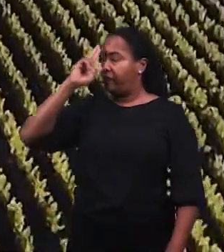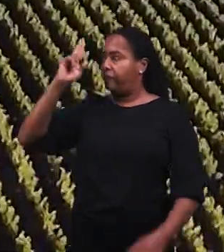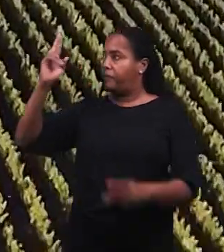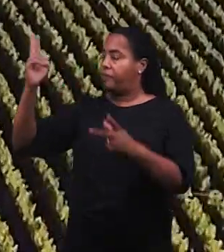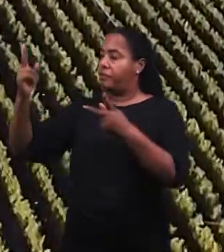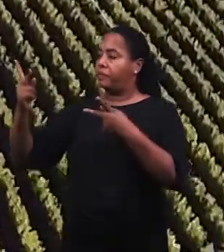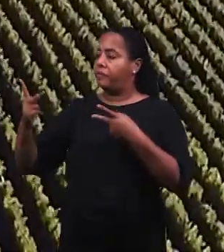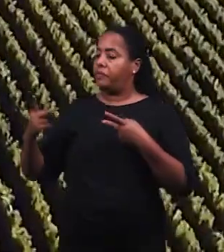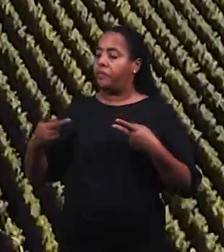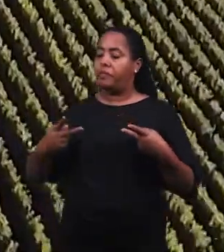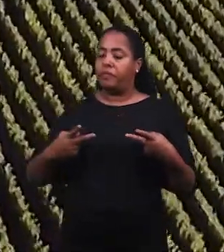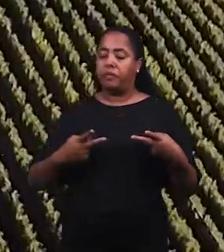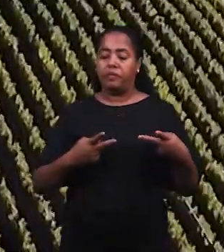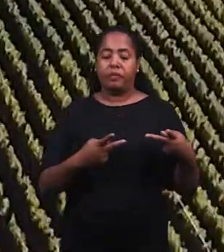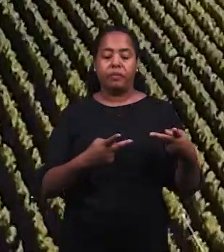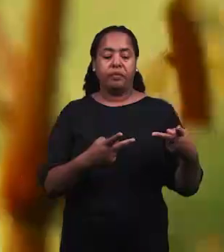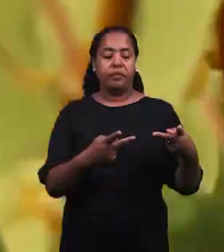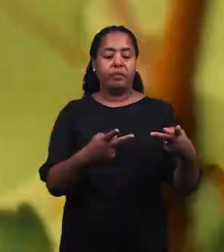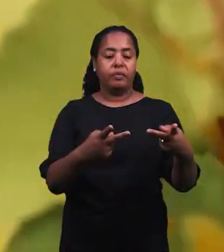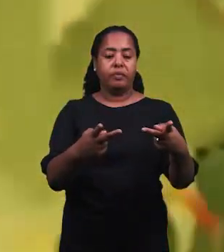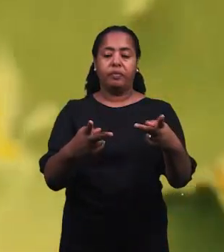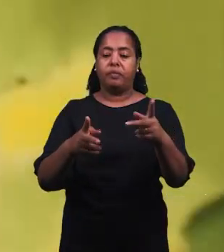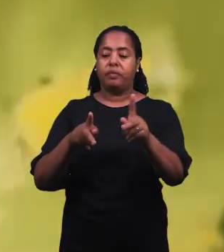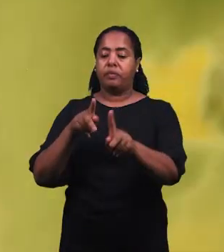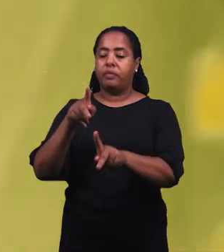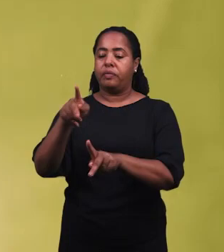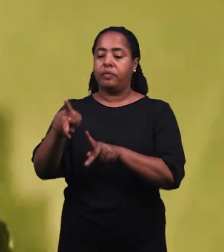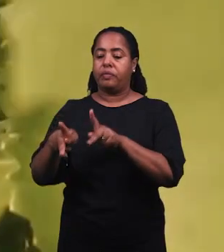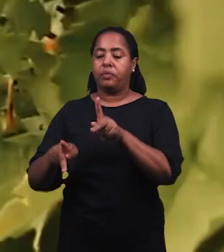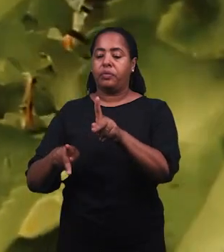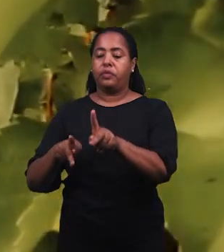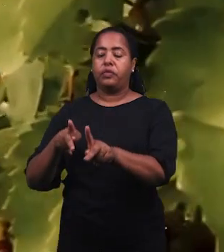Приди, Господь, и посети виноградник Твой,